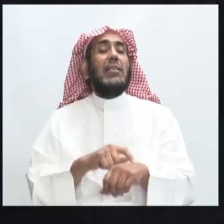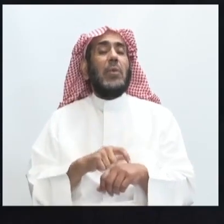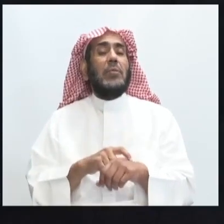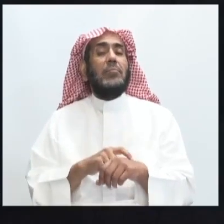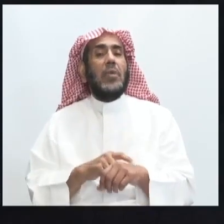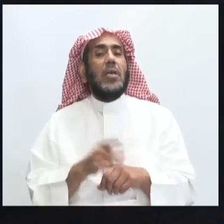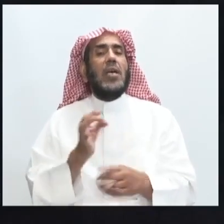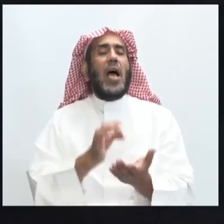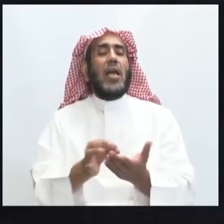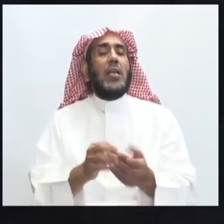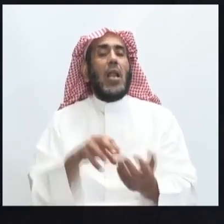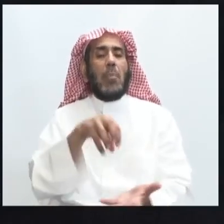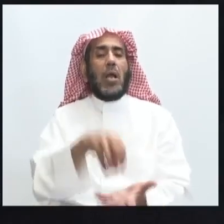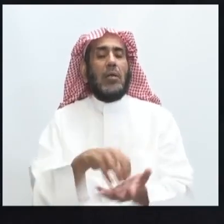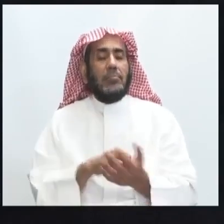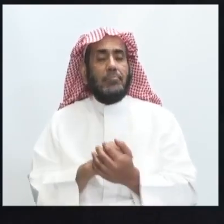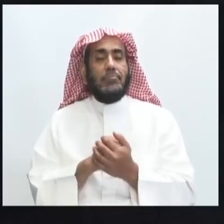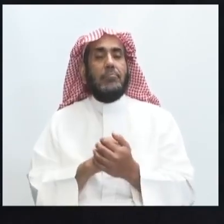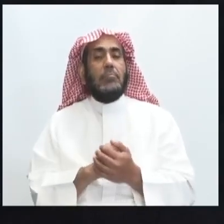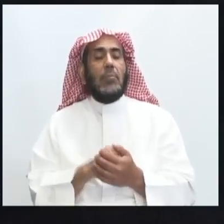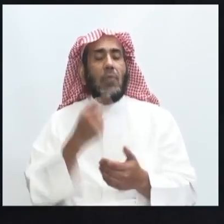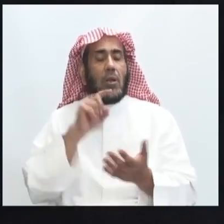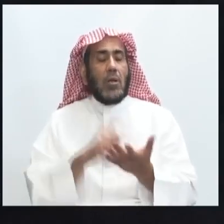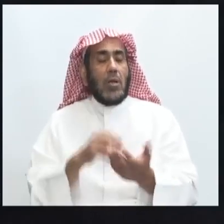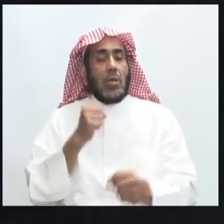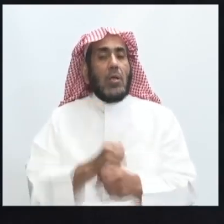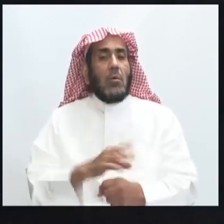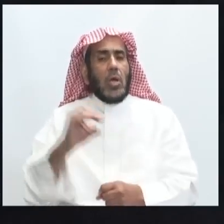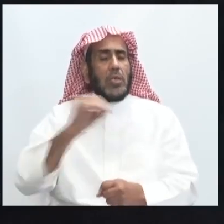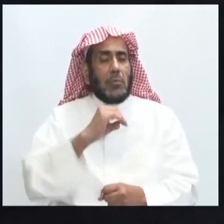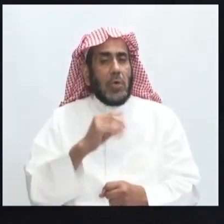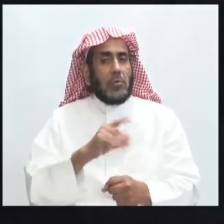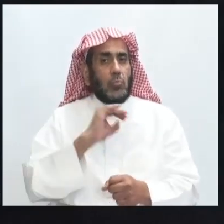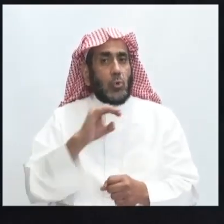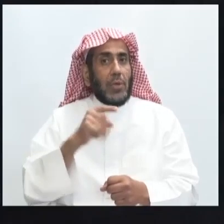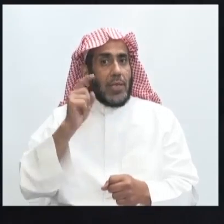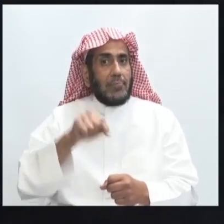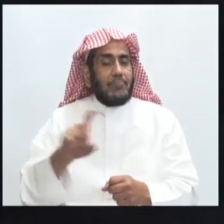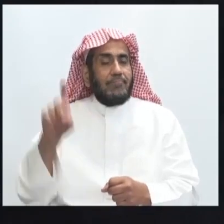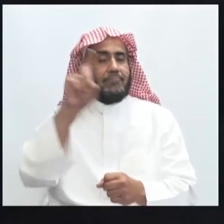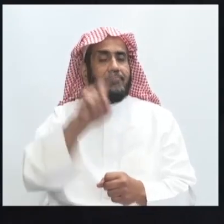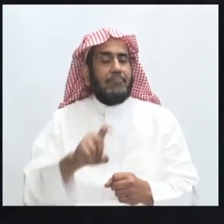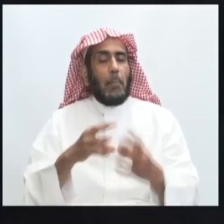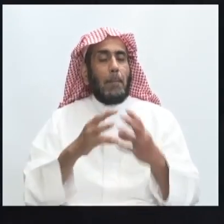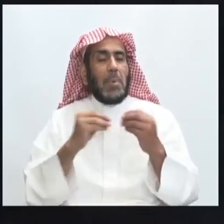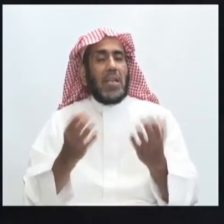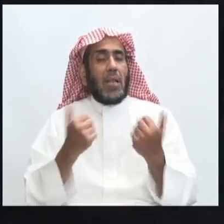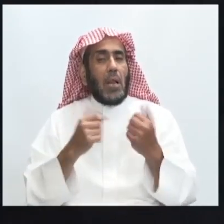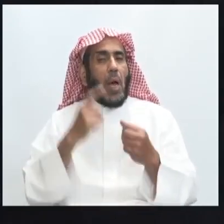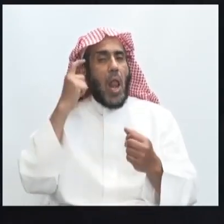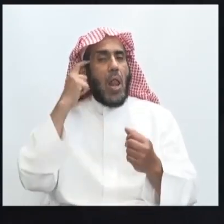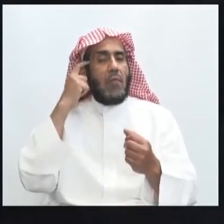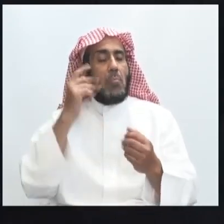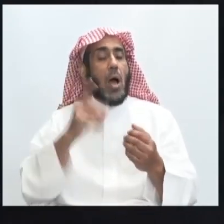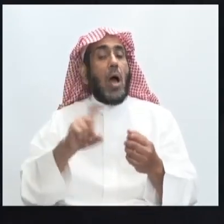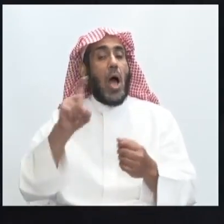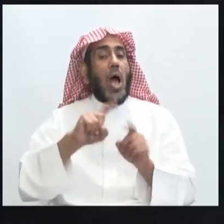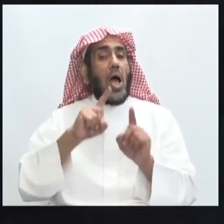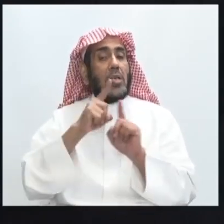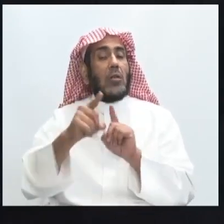اين للمكان فانه ينتظر منك اجابه تجيب بها عن اسئلته معنى انه طلب بالفهم انا اسال